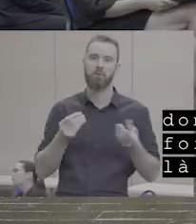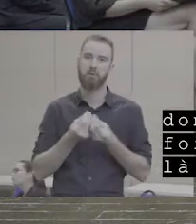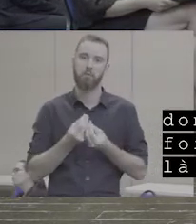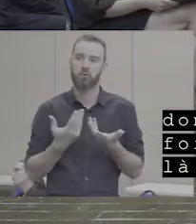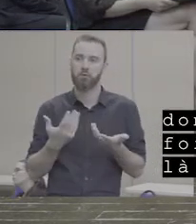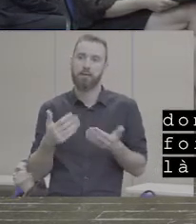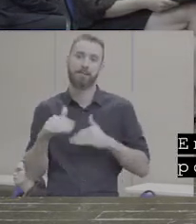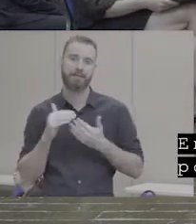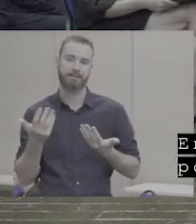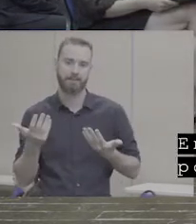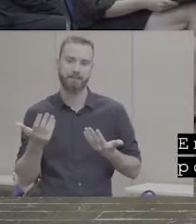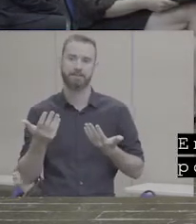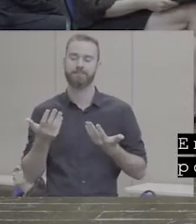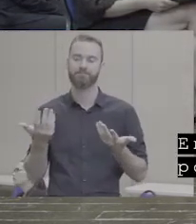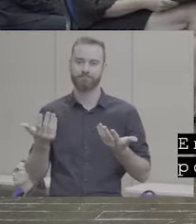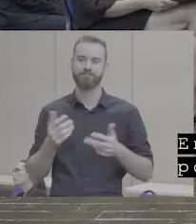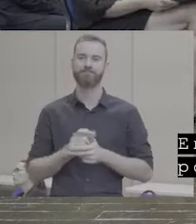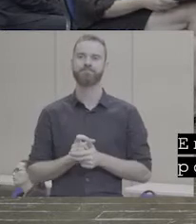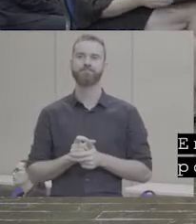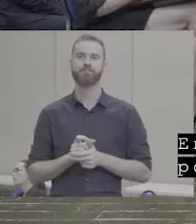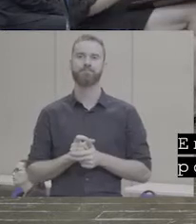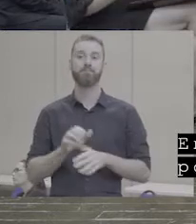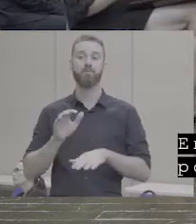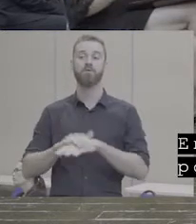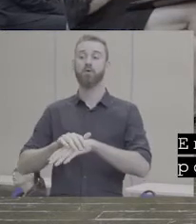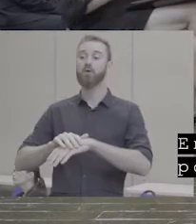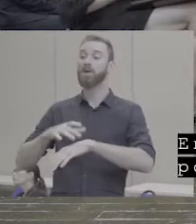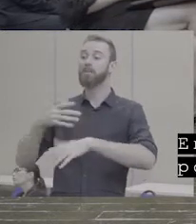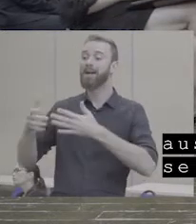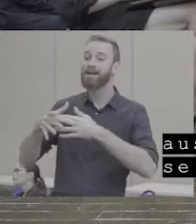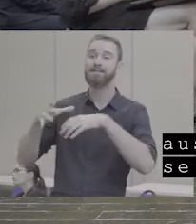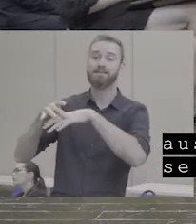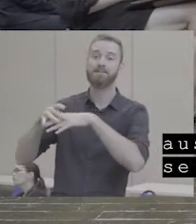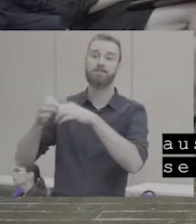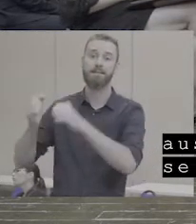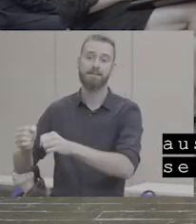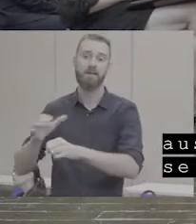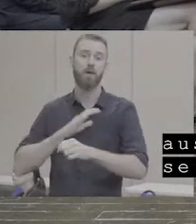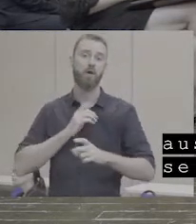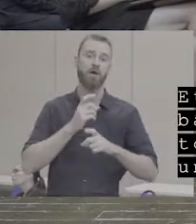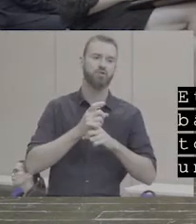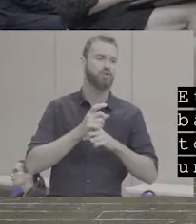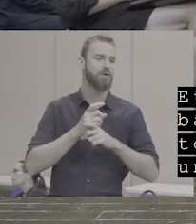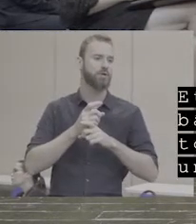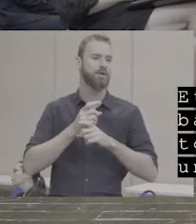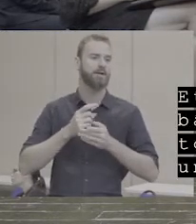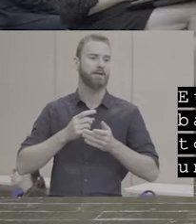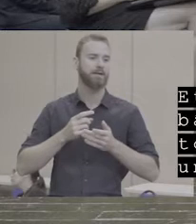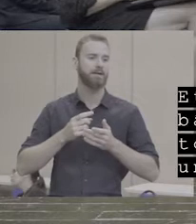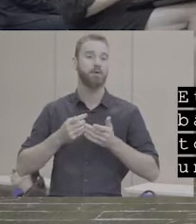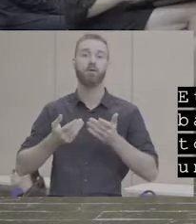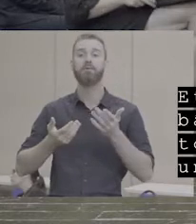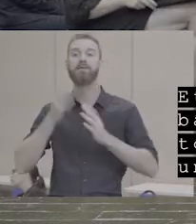développer ces projets-là. Et ensuite, au niveau des sites potentiels, il y a parfois aussi de l'achat-rénovation qui se fait. Et c'est sur des